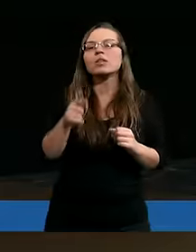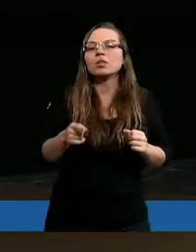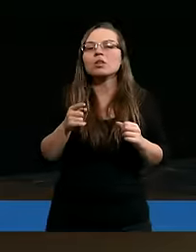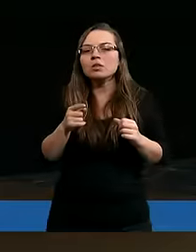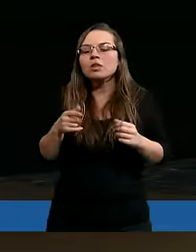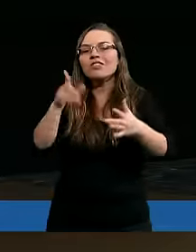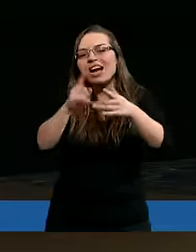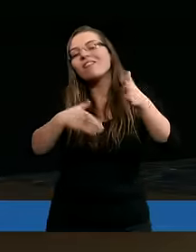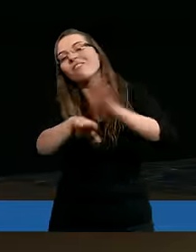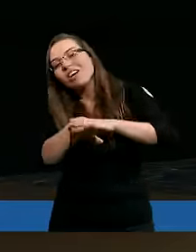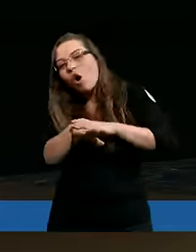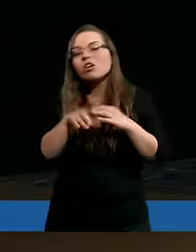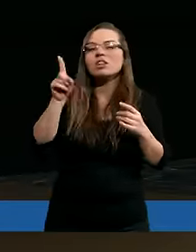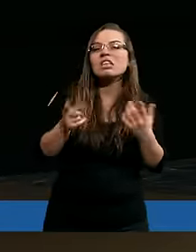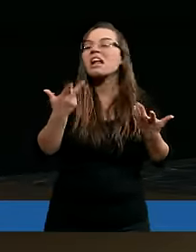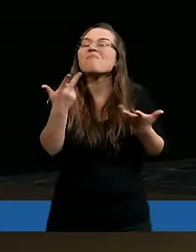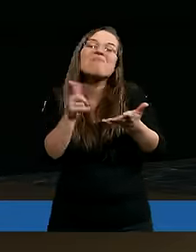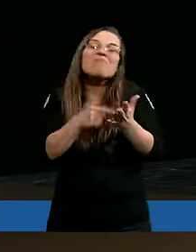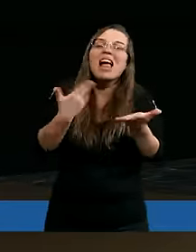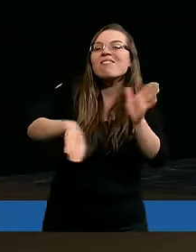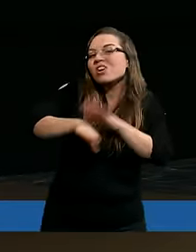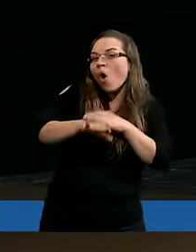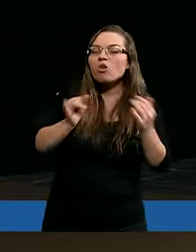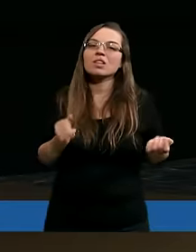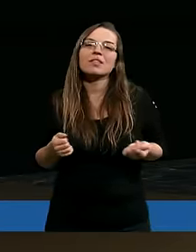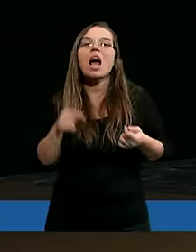rzadko czasami im to wychodzi, częściej im to nie wychodzi.